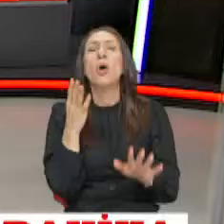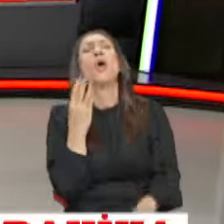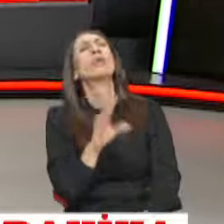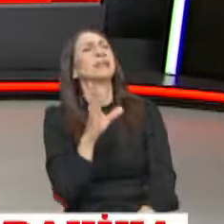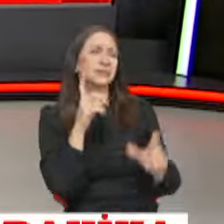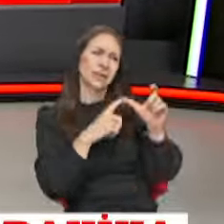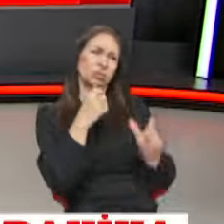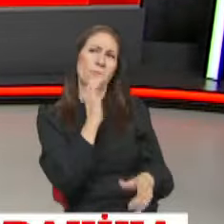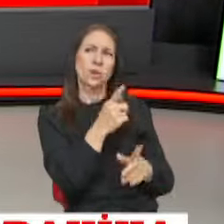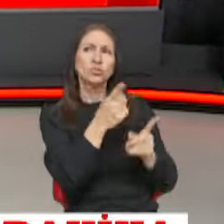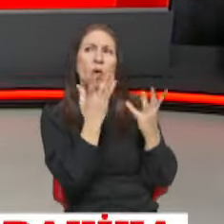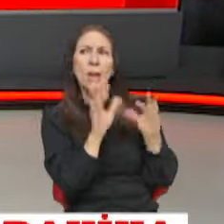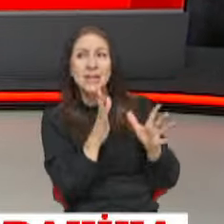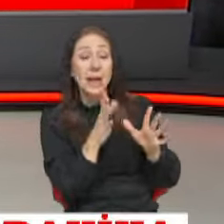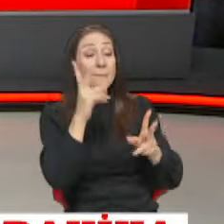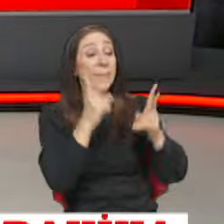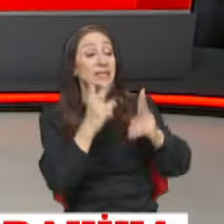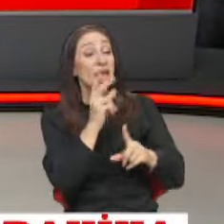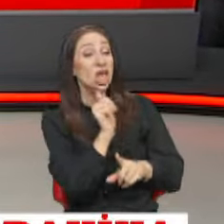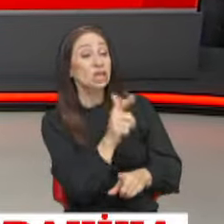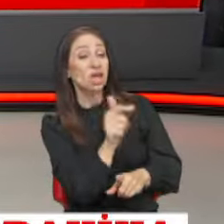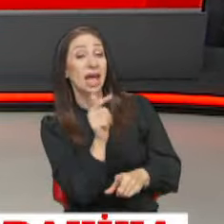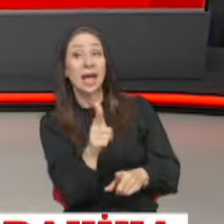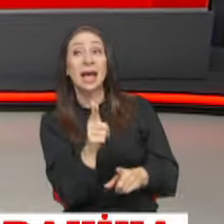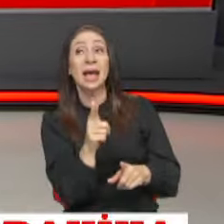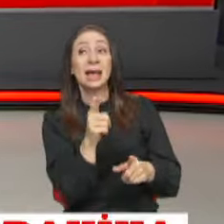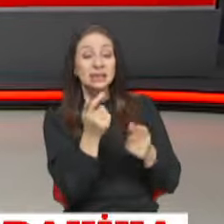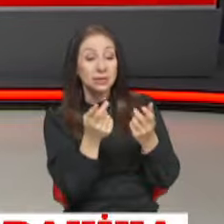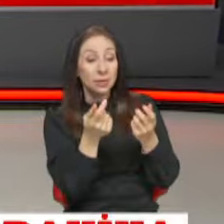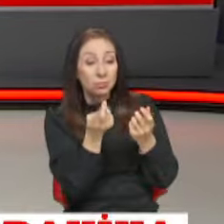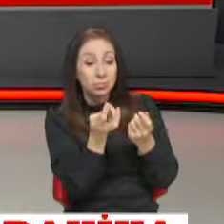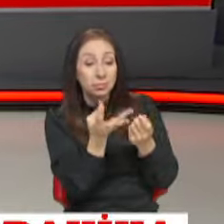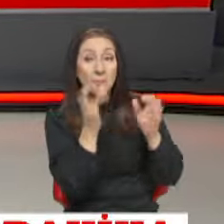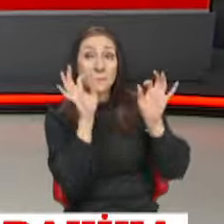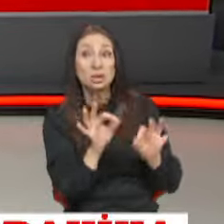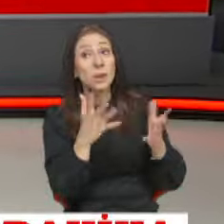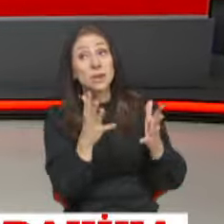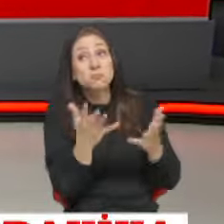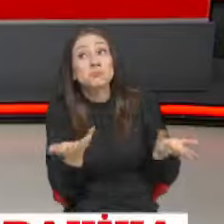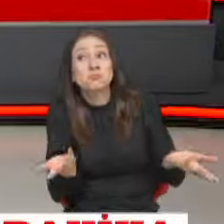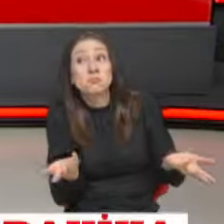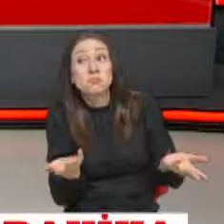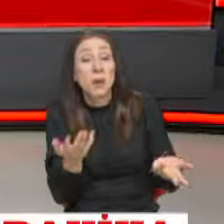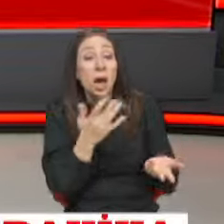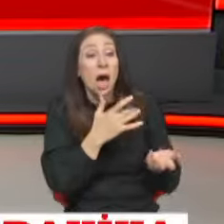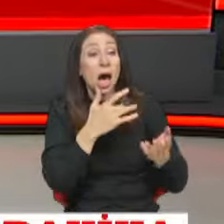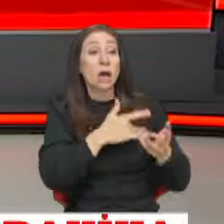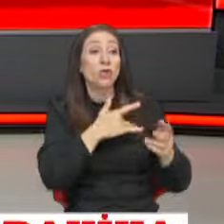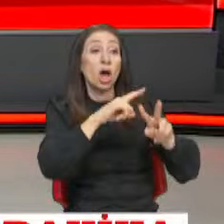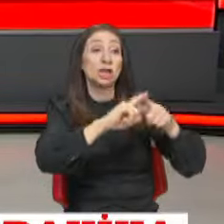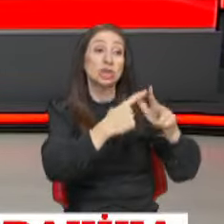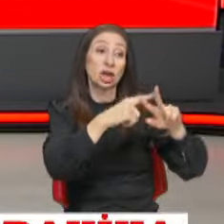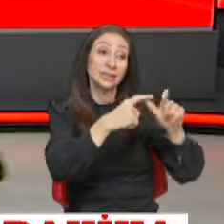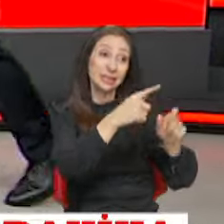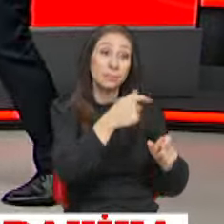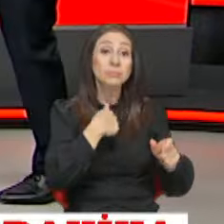Selçuk abi Şu da olabilir hani bazı ilçelerden Eee saymaya başlayabilir Eee ne bileyim Anadolu Ajansı